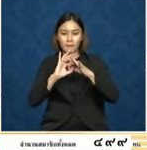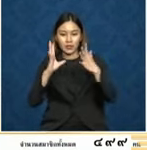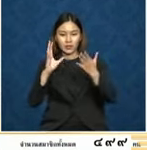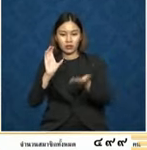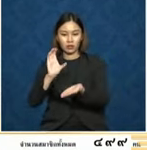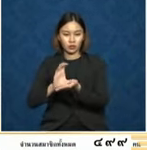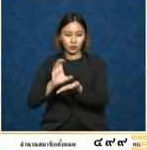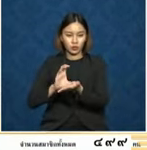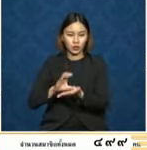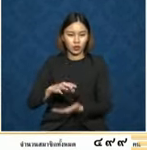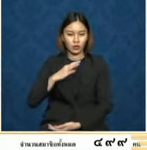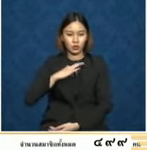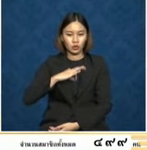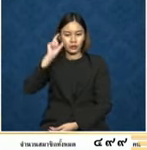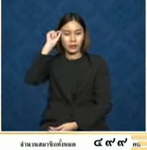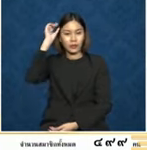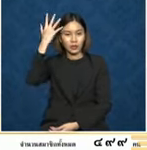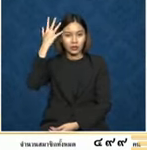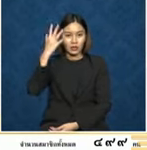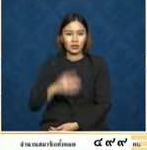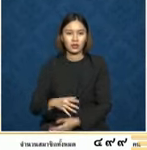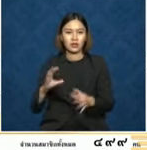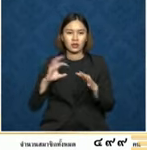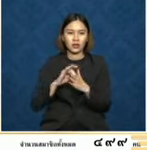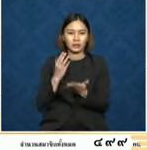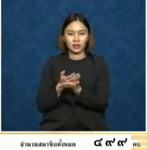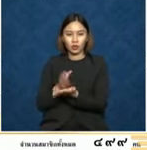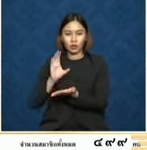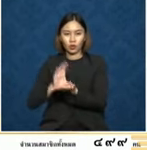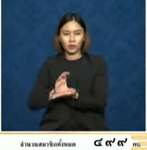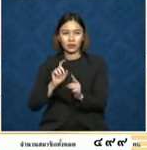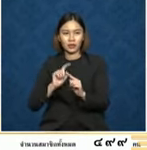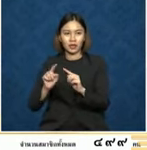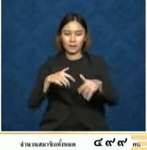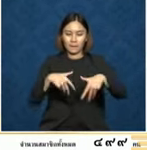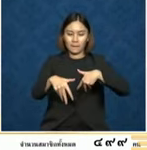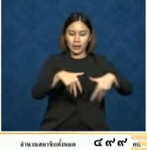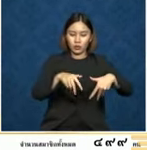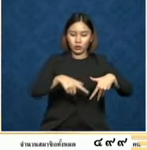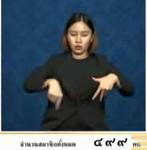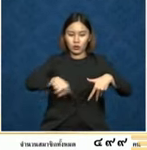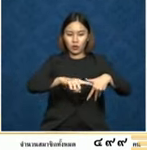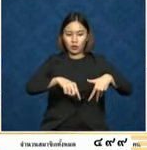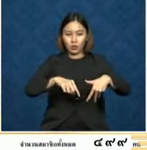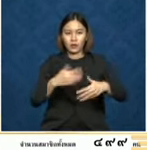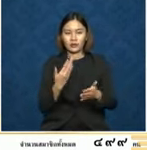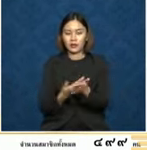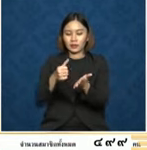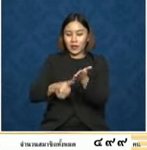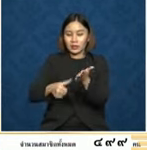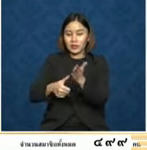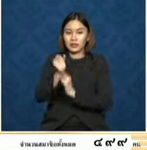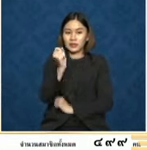าณก็จะไม่ค่อยเข้าใจเรื่องงบประมาณที่พี่น้องประชาชนของเราได้เสียภาษี